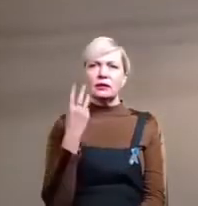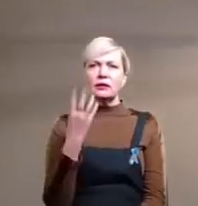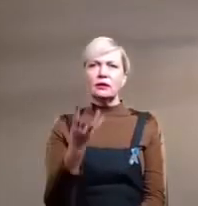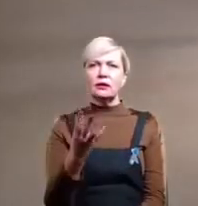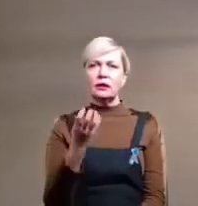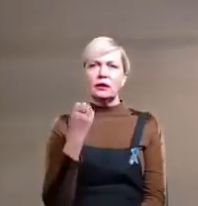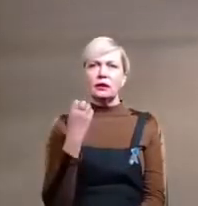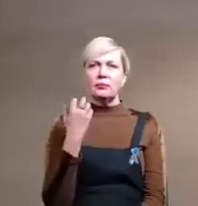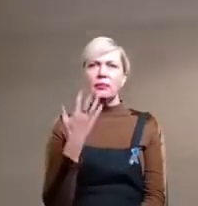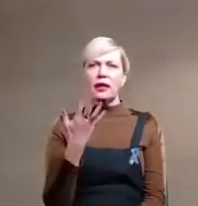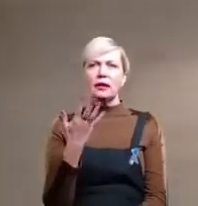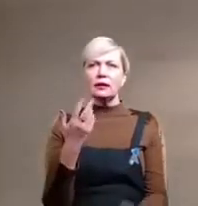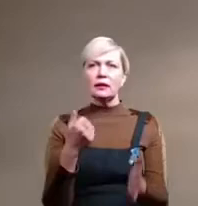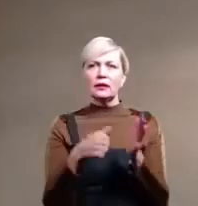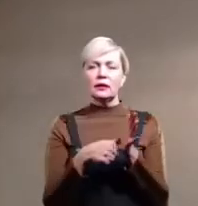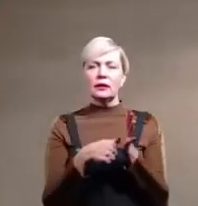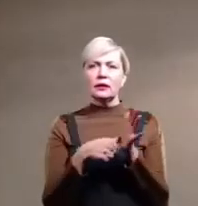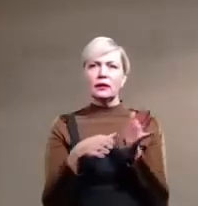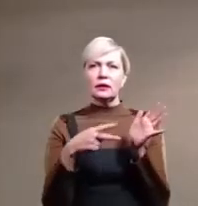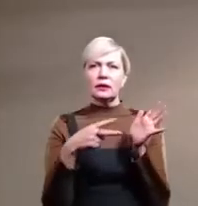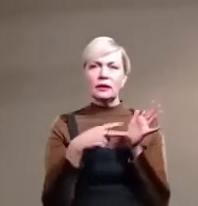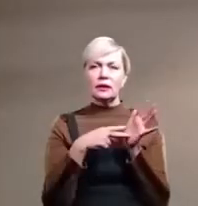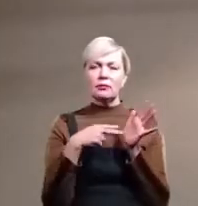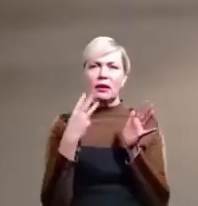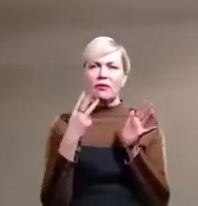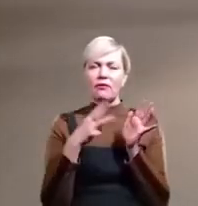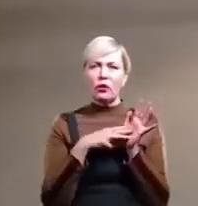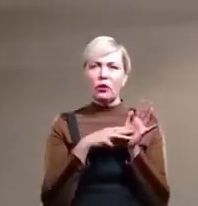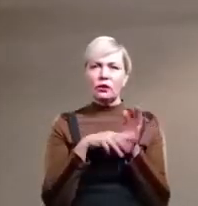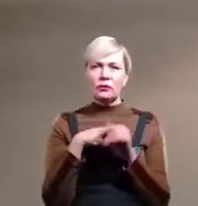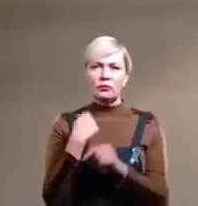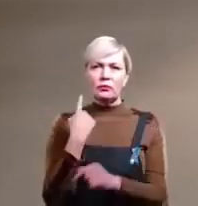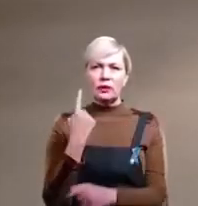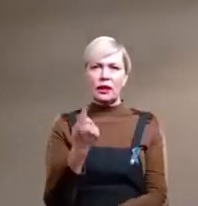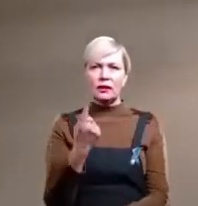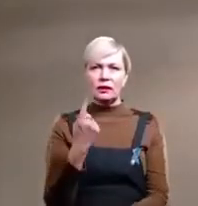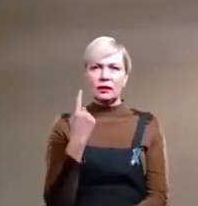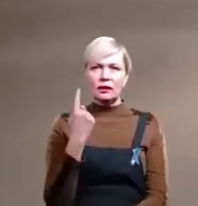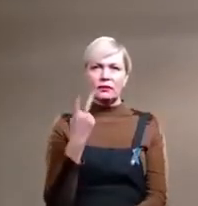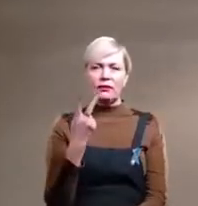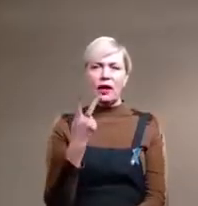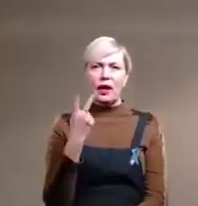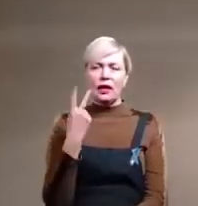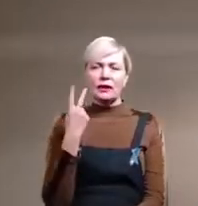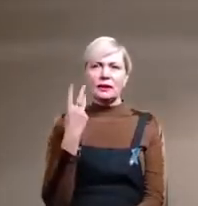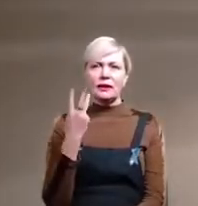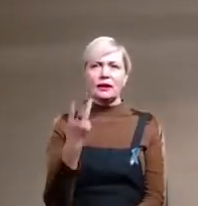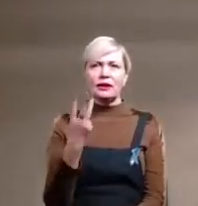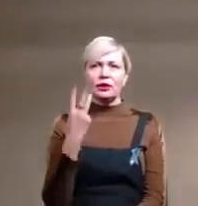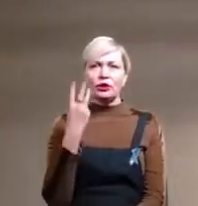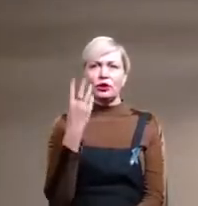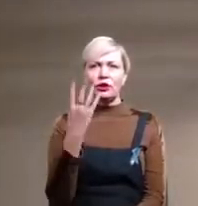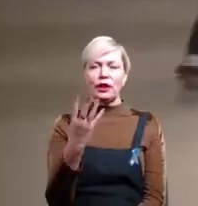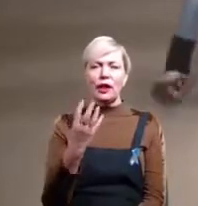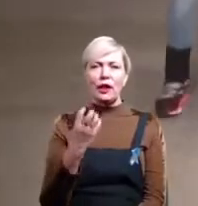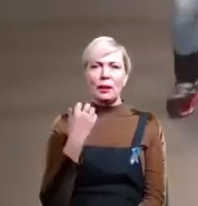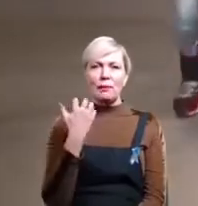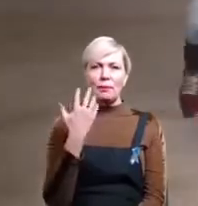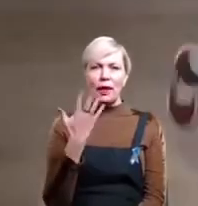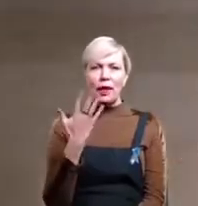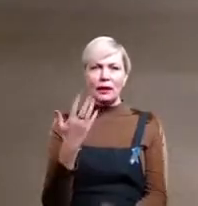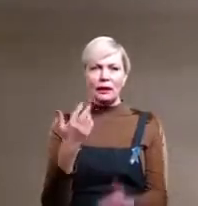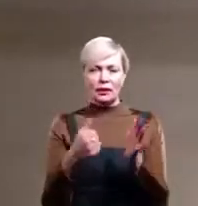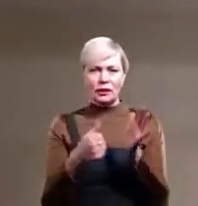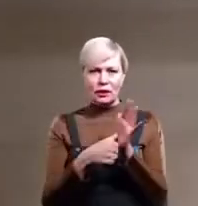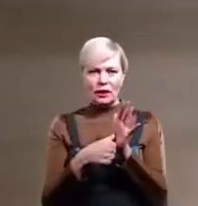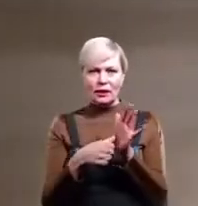четыре, пять, шесть, семь, восемь. И раз, два, три, четыре, и